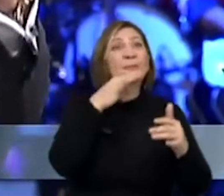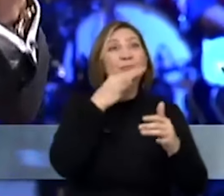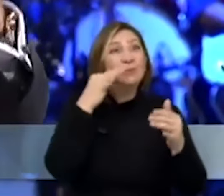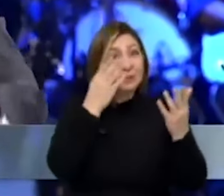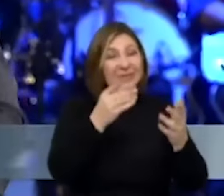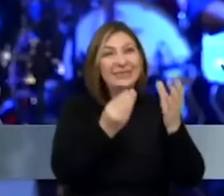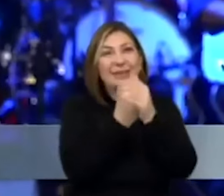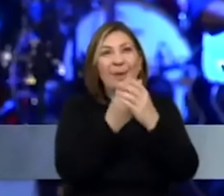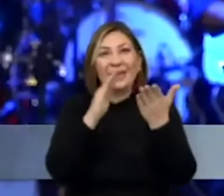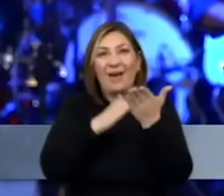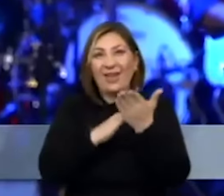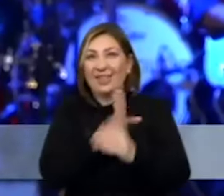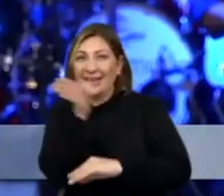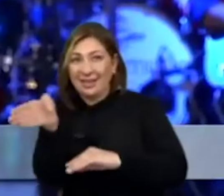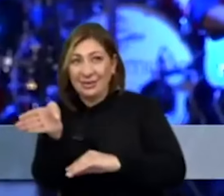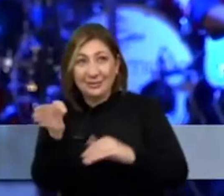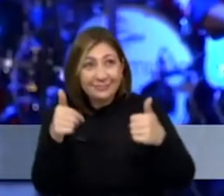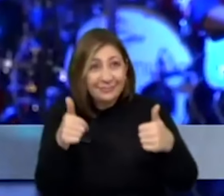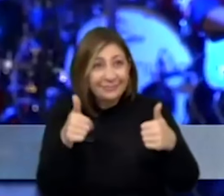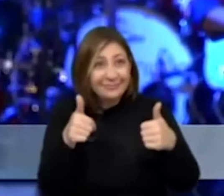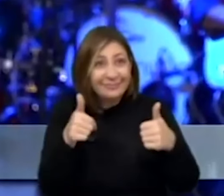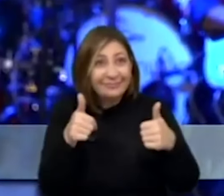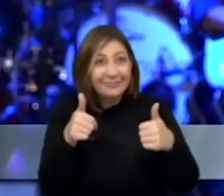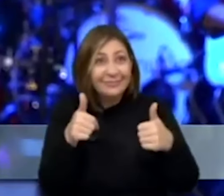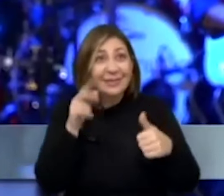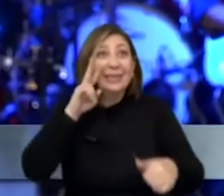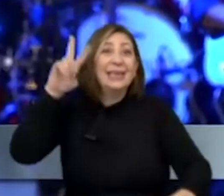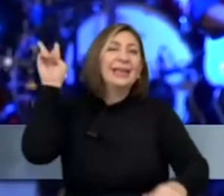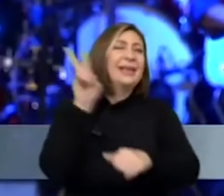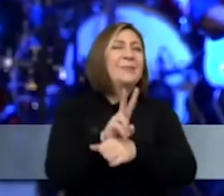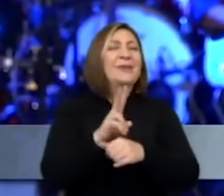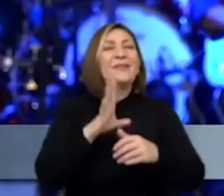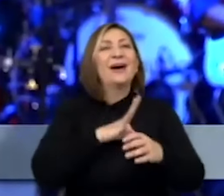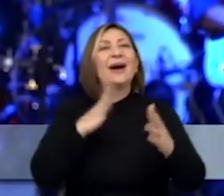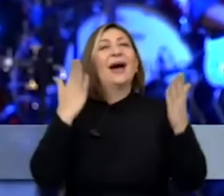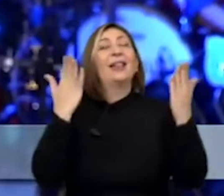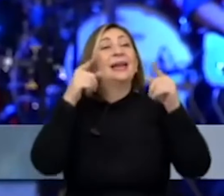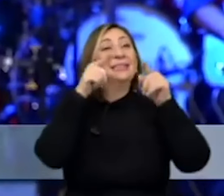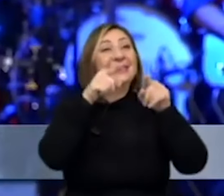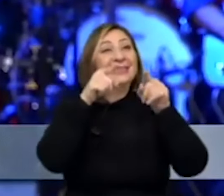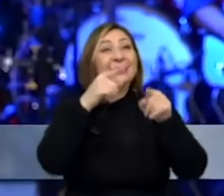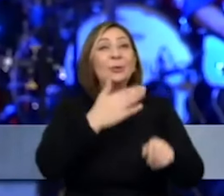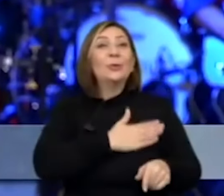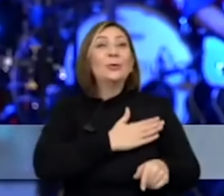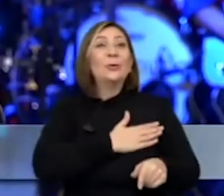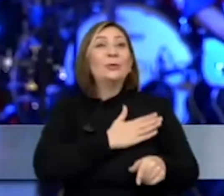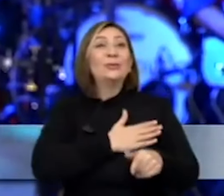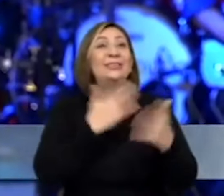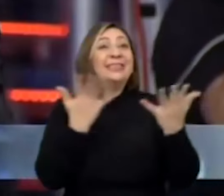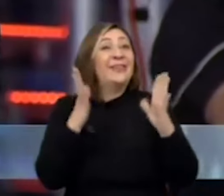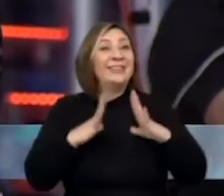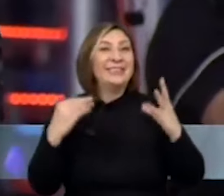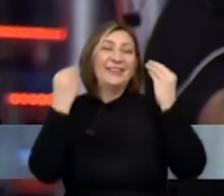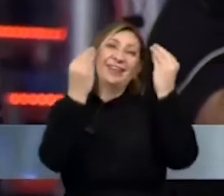müsaade ediyorsa sabah size kahvaltıya gelecek. Yemin ediyorum var ya, Allah sizin gönlünüzü